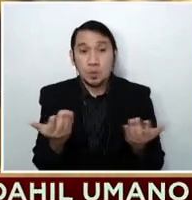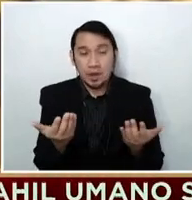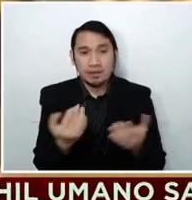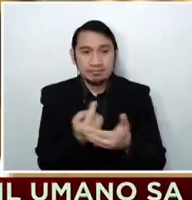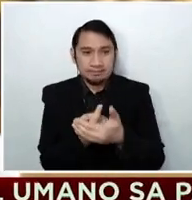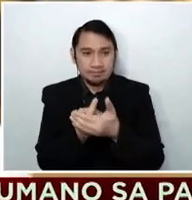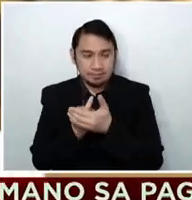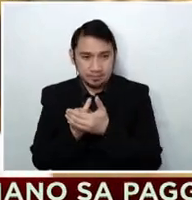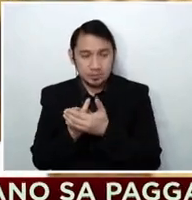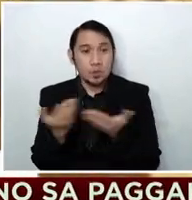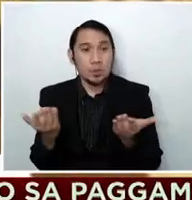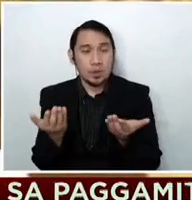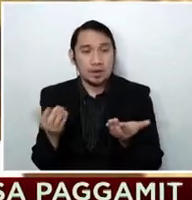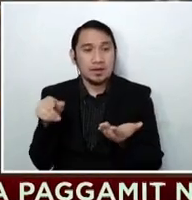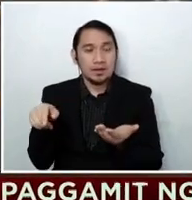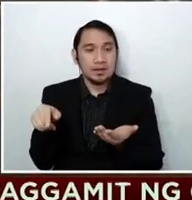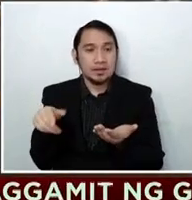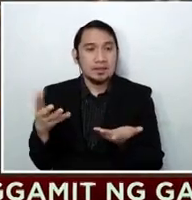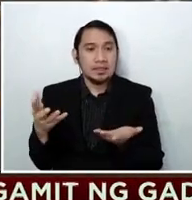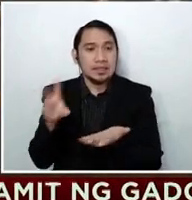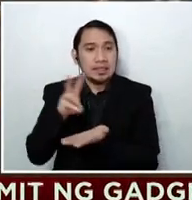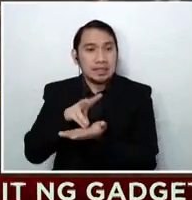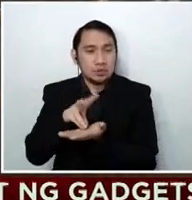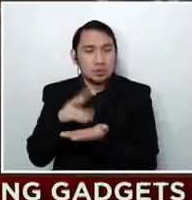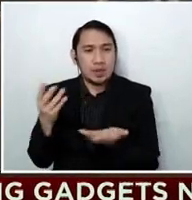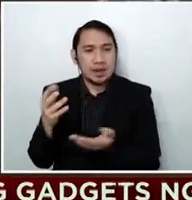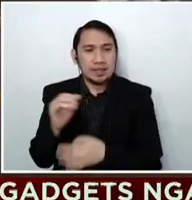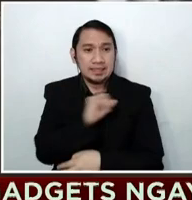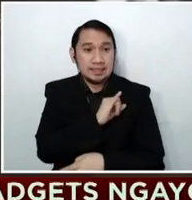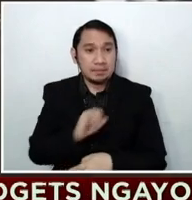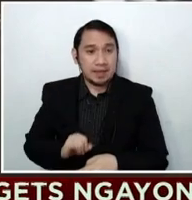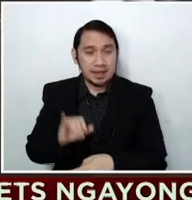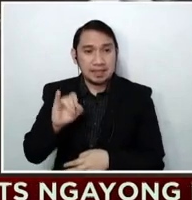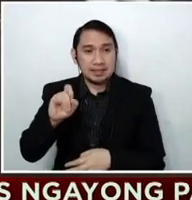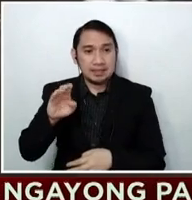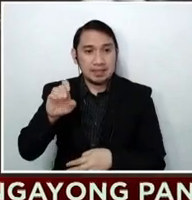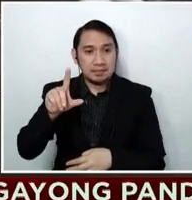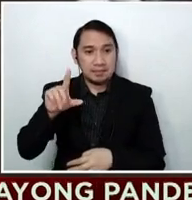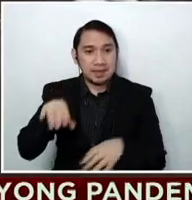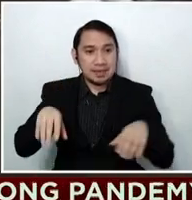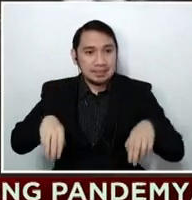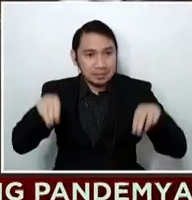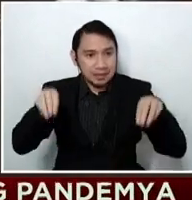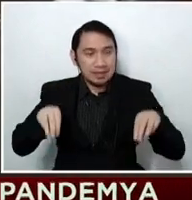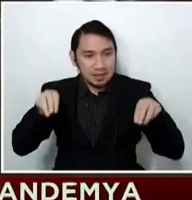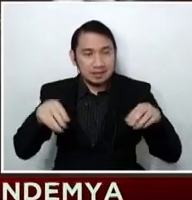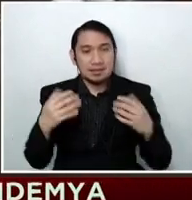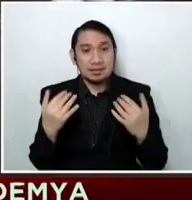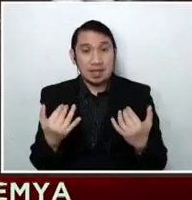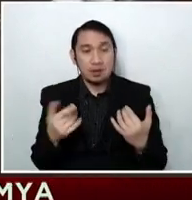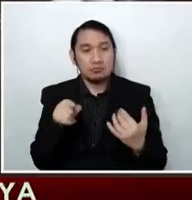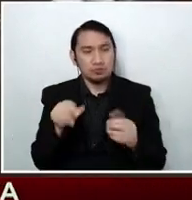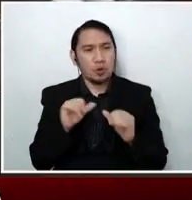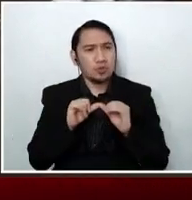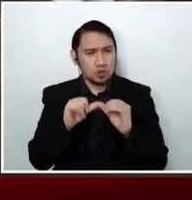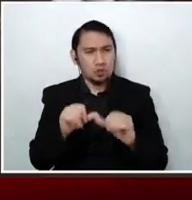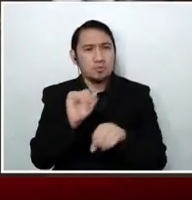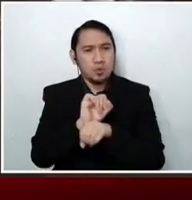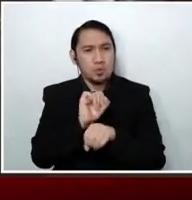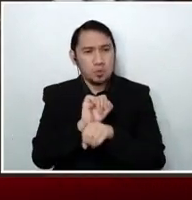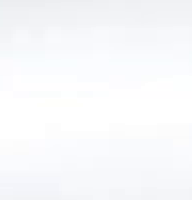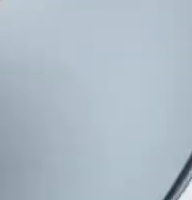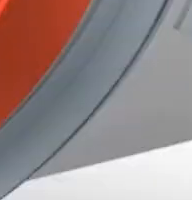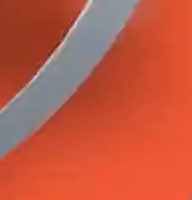naka-self-quarantine sa kanilang bayan sa Ilagan, Isabela. Sa kabila ng isolation, tuloy pa rin daw ang pagtatrabaho ni Bello.